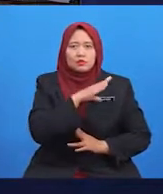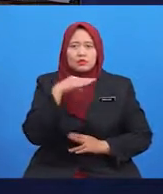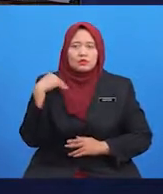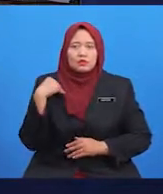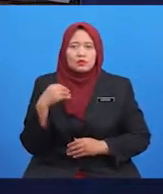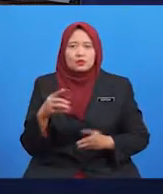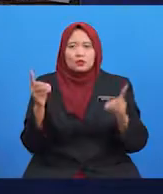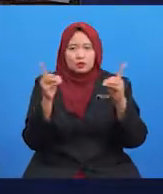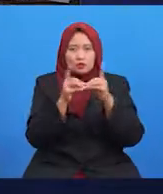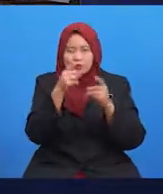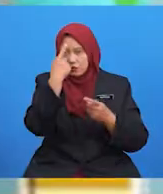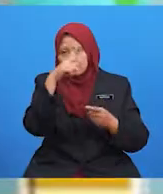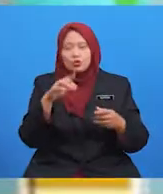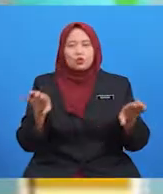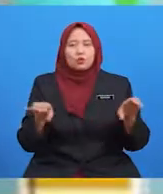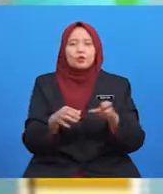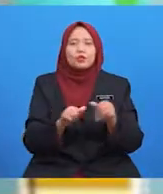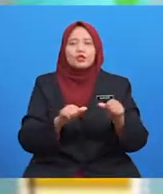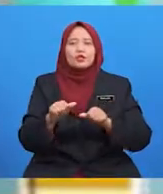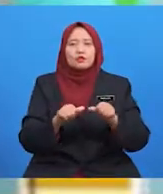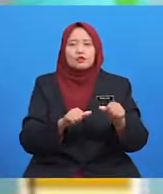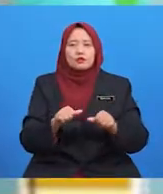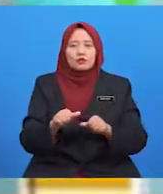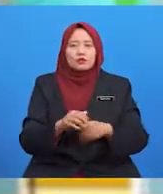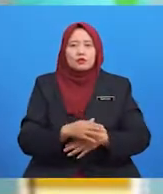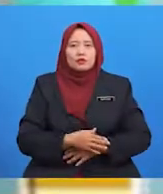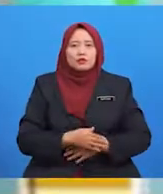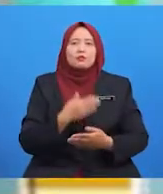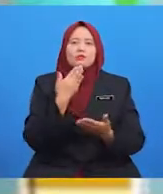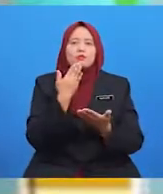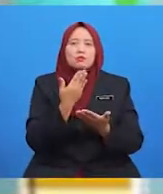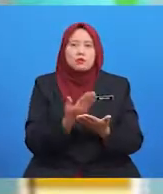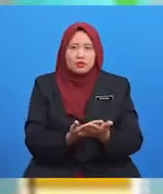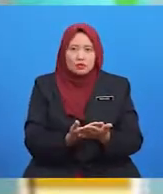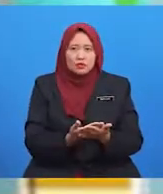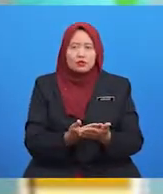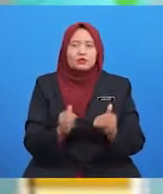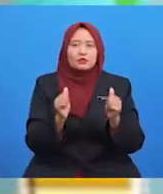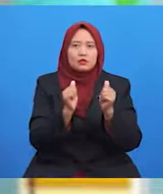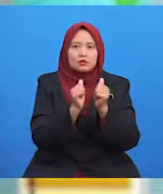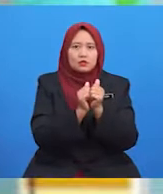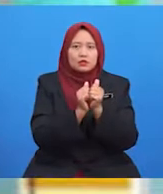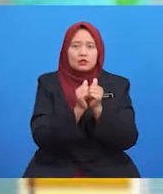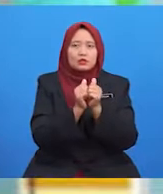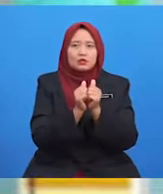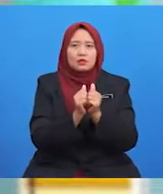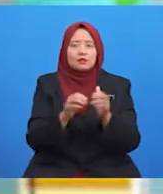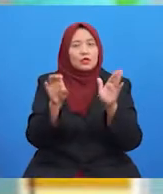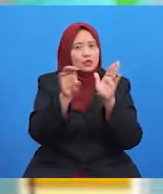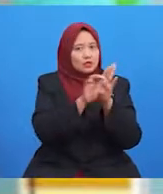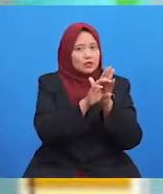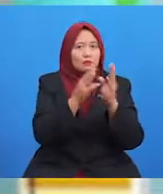pelbagai aktiviti. Baiklah, bersesuaian dengan potret masjid yang saya